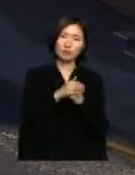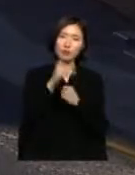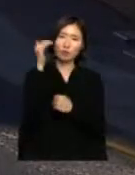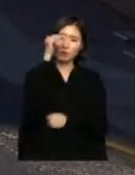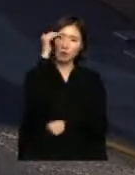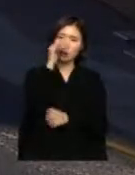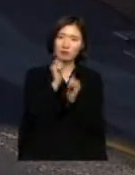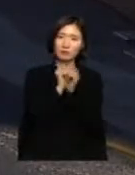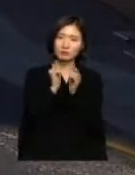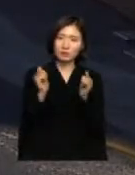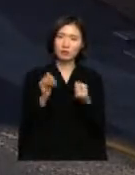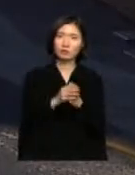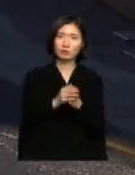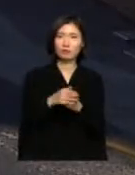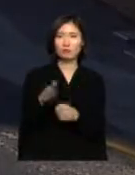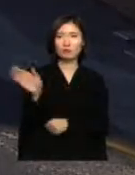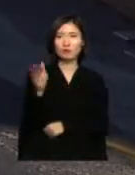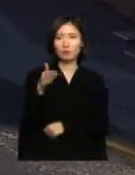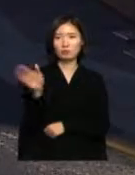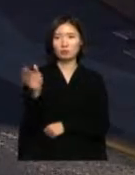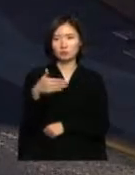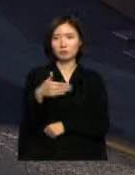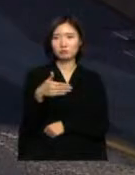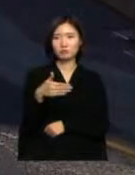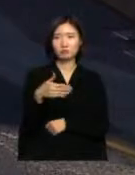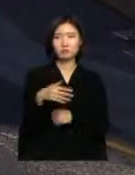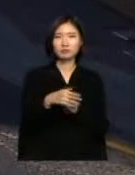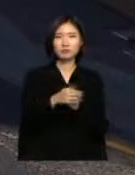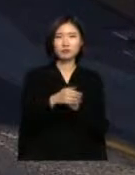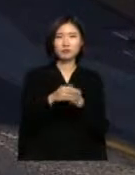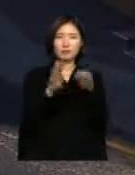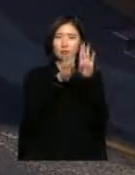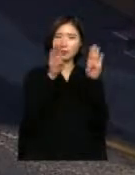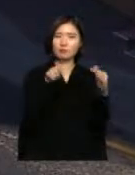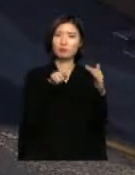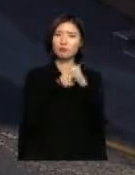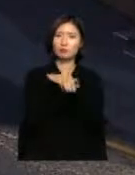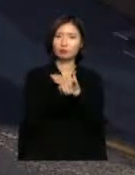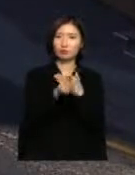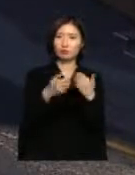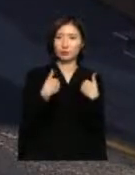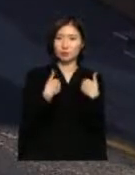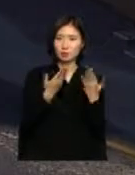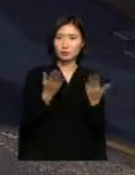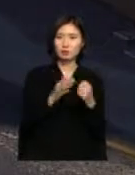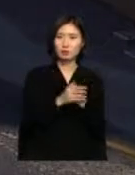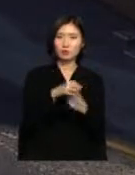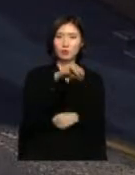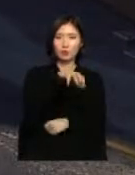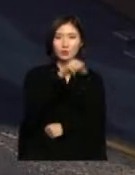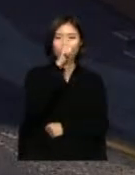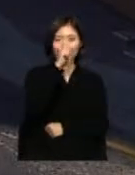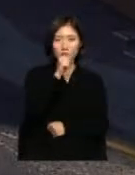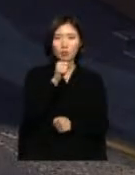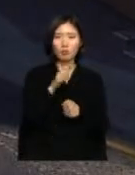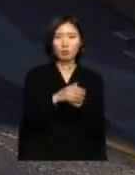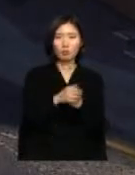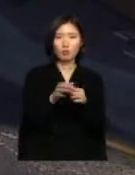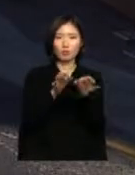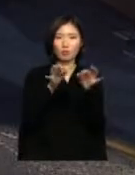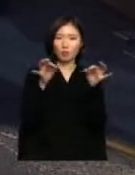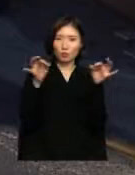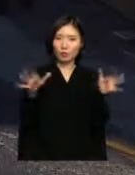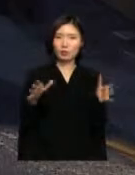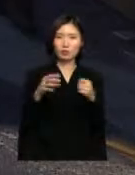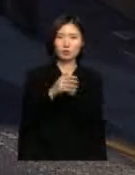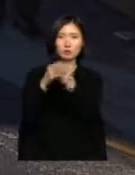관람할 사람도 없으면은 박물관이 가도 소용이 없잖아요. 그 위치가 좋고 오랜